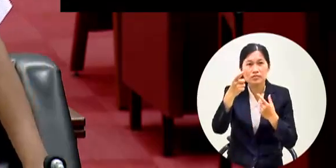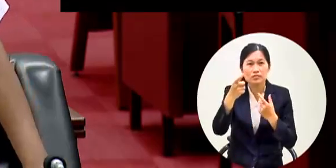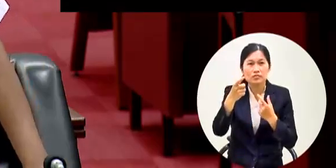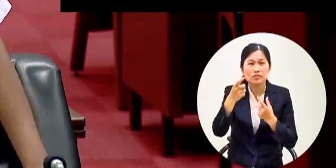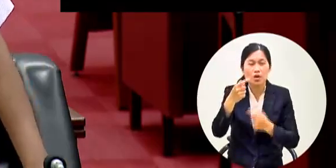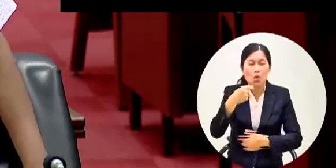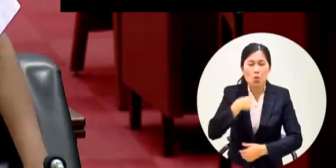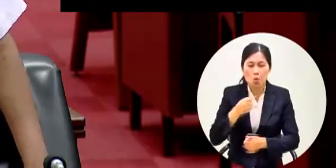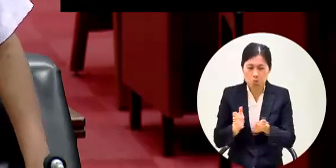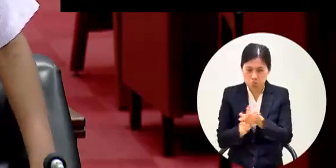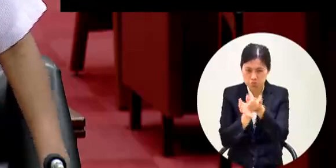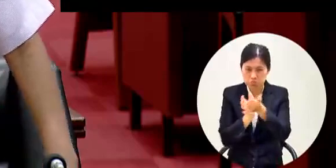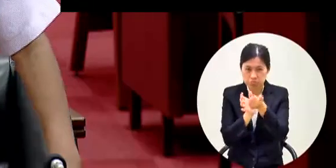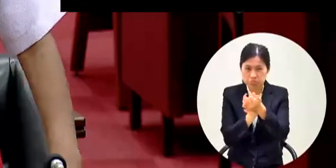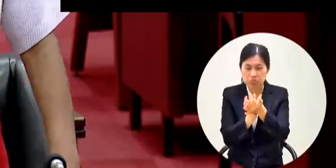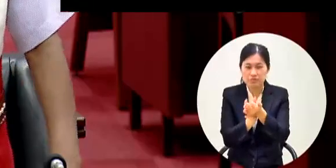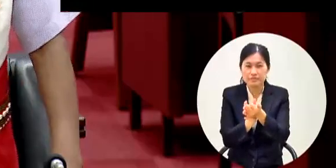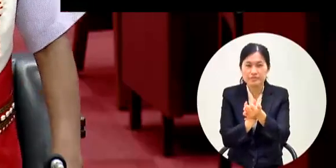这是